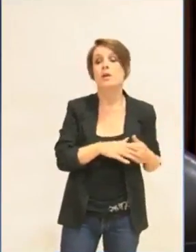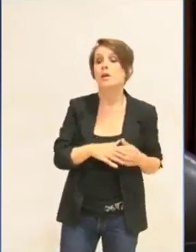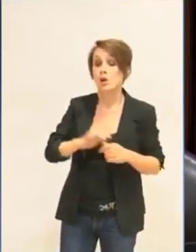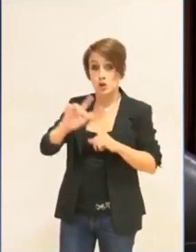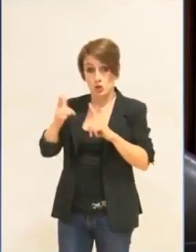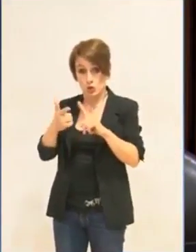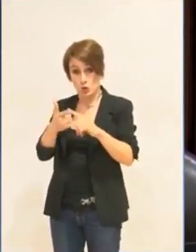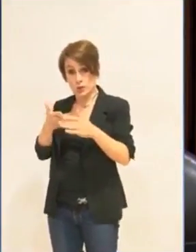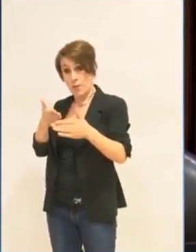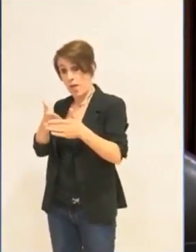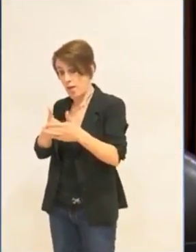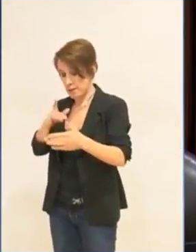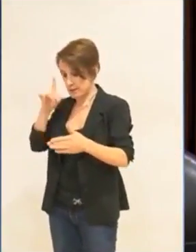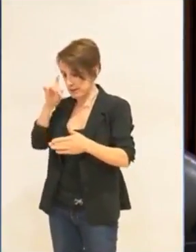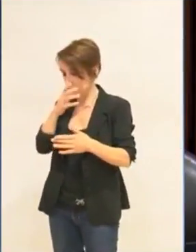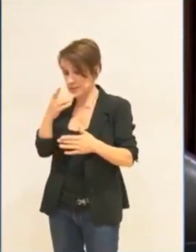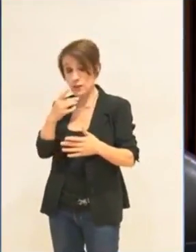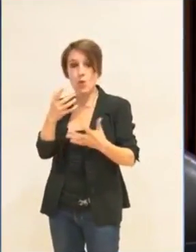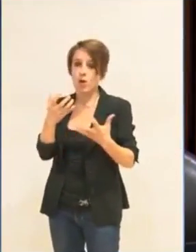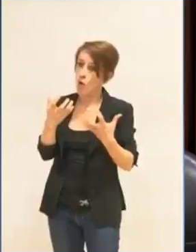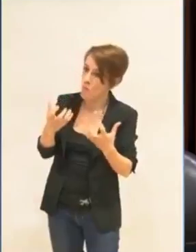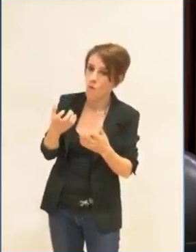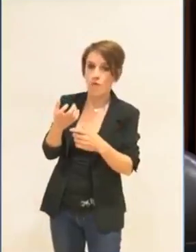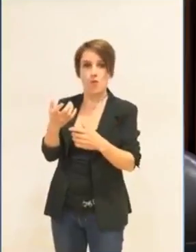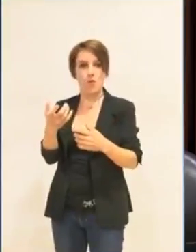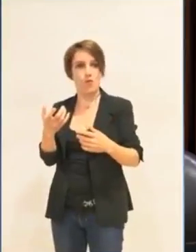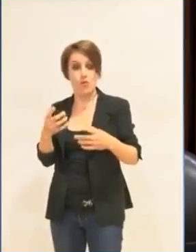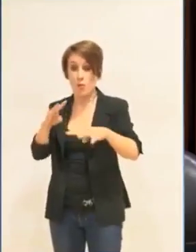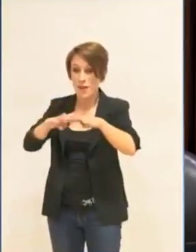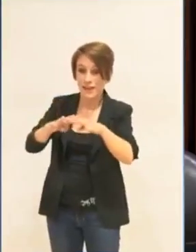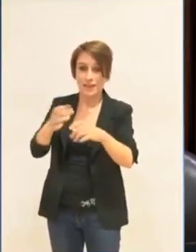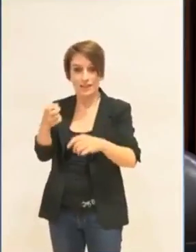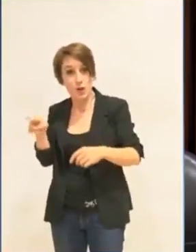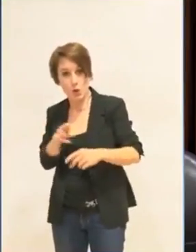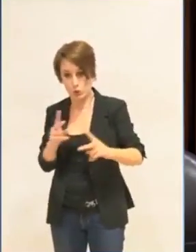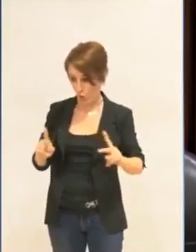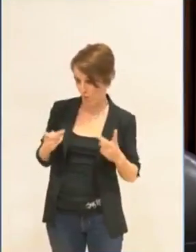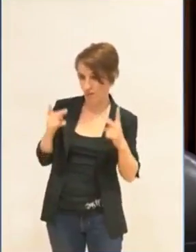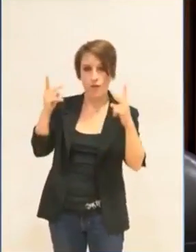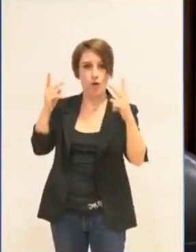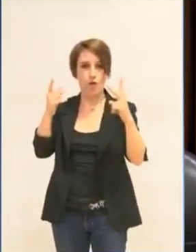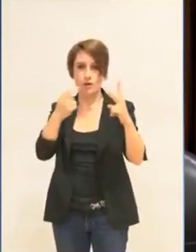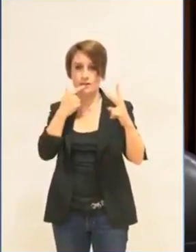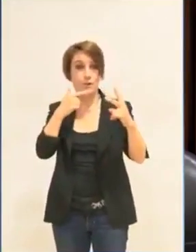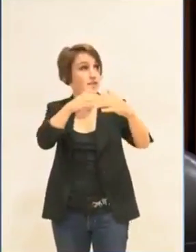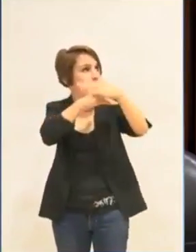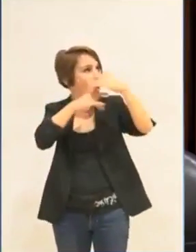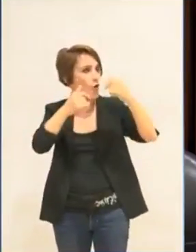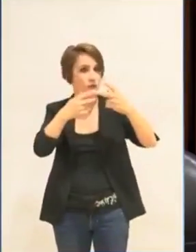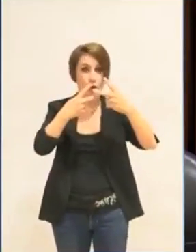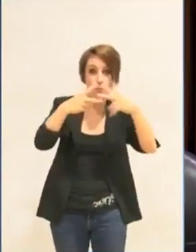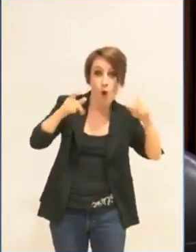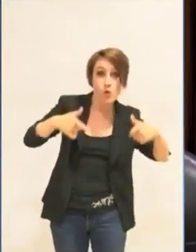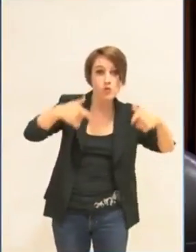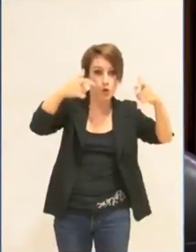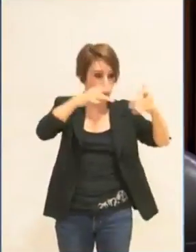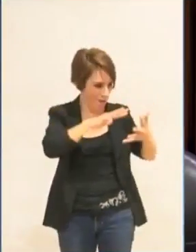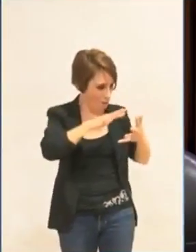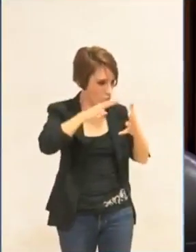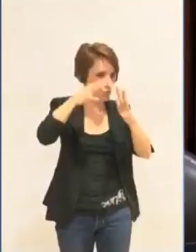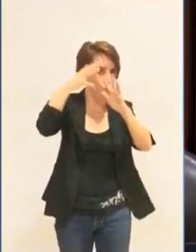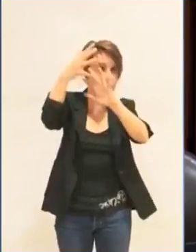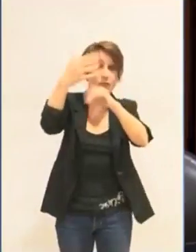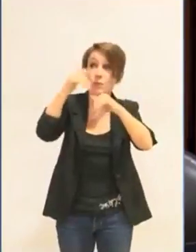quartier et de faire en sorte que les habitants non seulement voient leur environnement urbain être modifié, mais